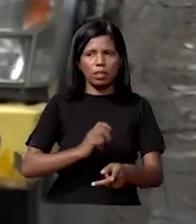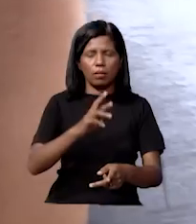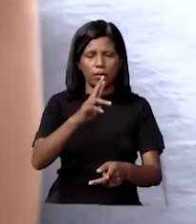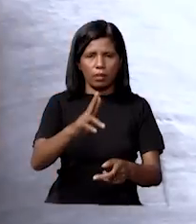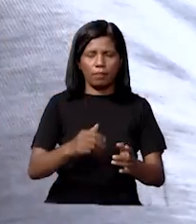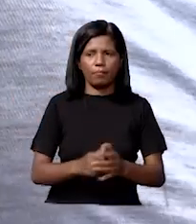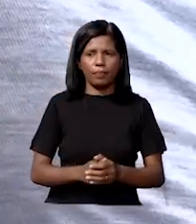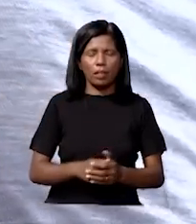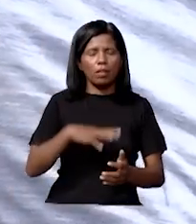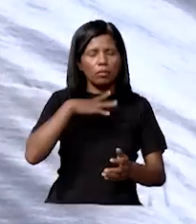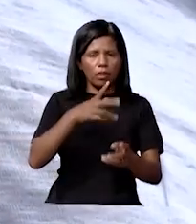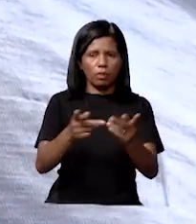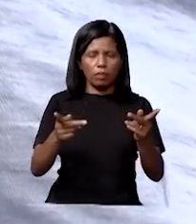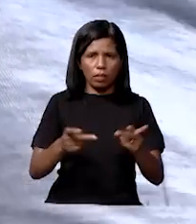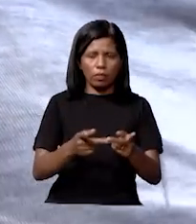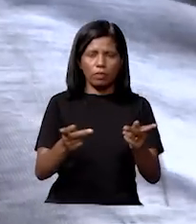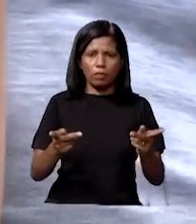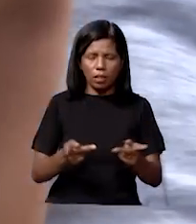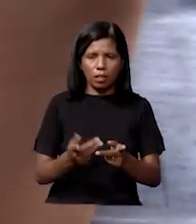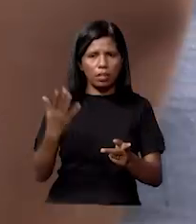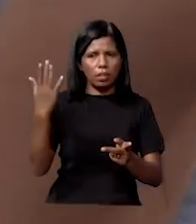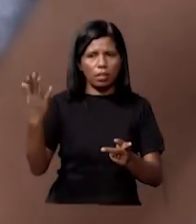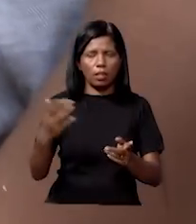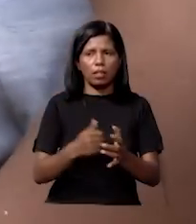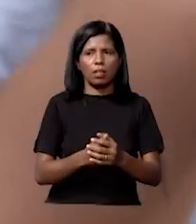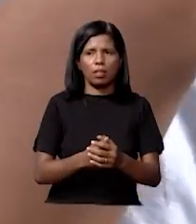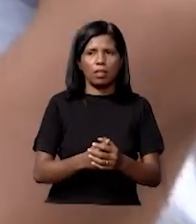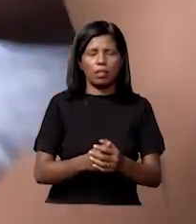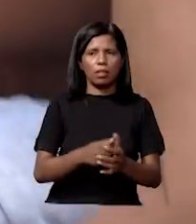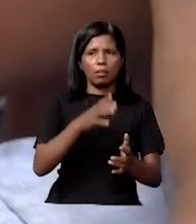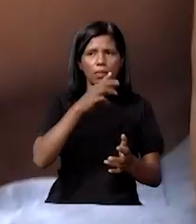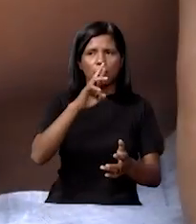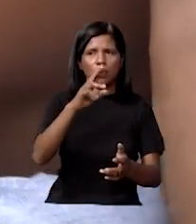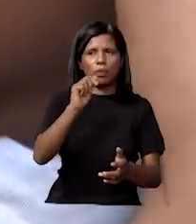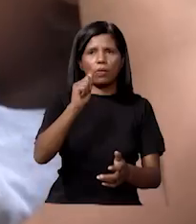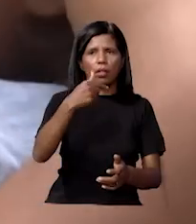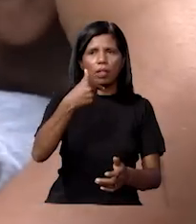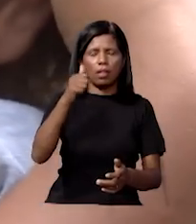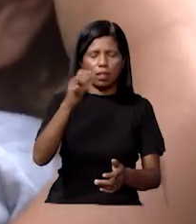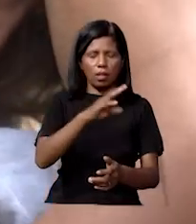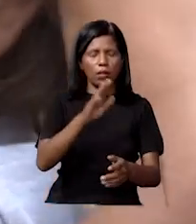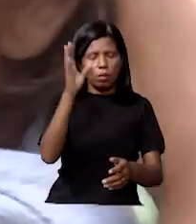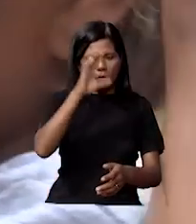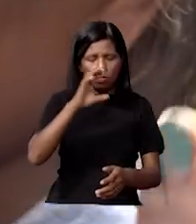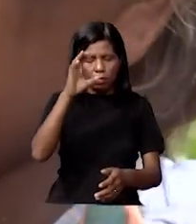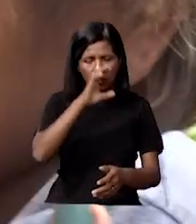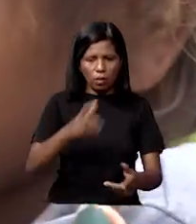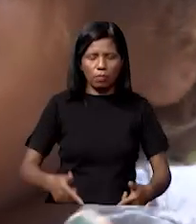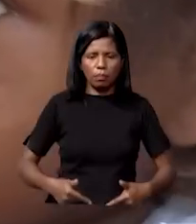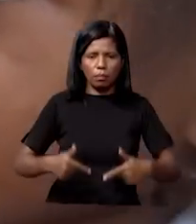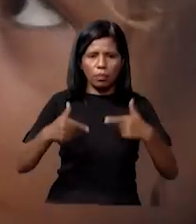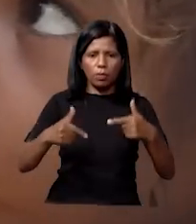lixo fatin tibar, fatin idane be, inan rogaya buka moris li husi hililata, Bisiat